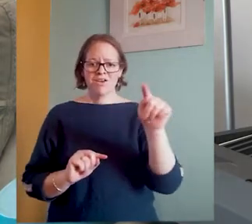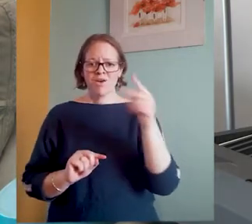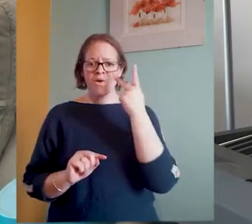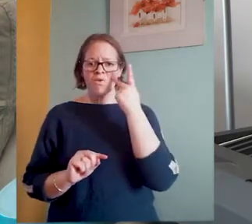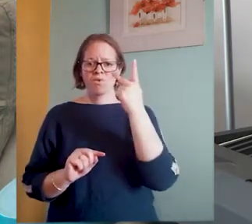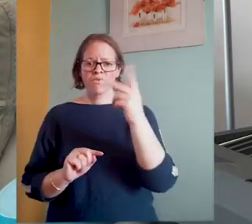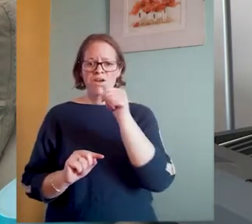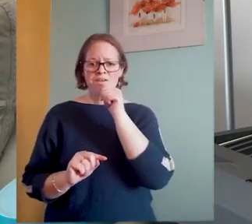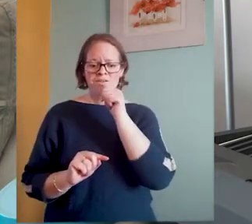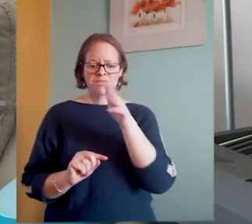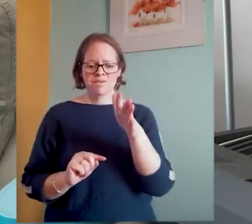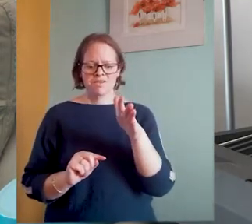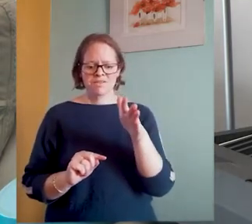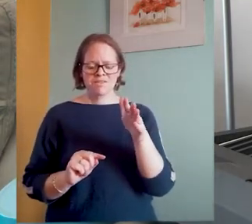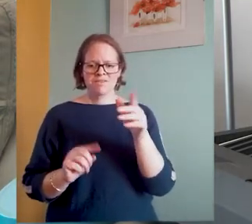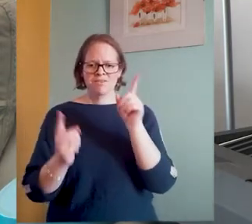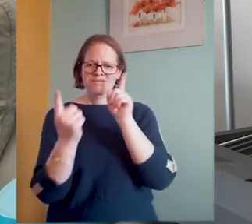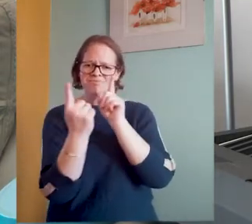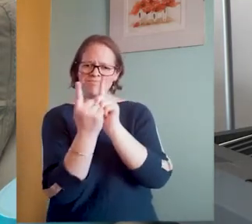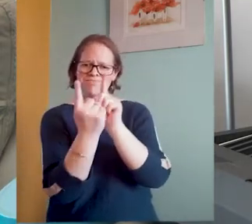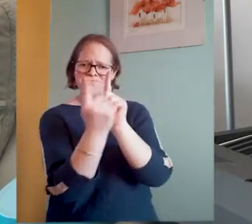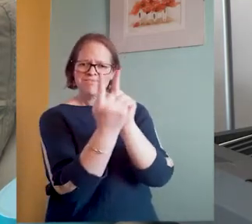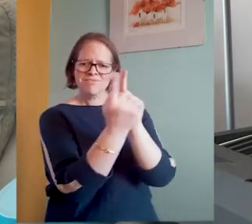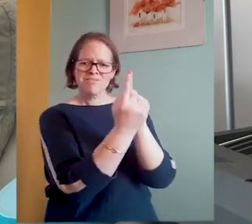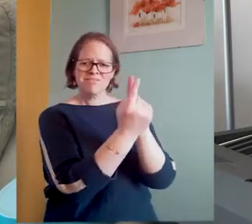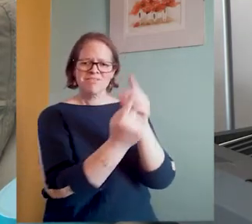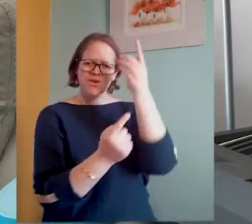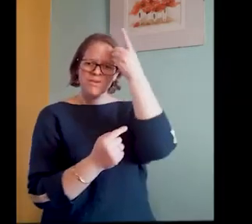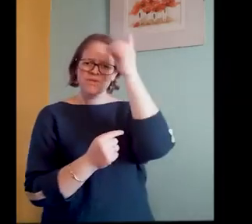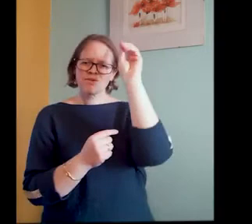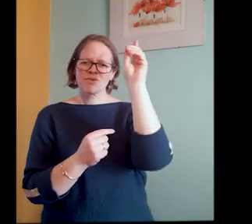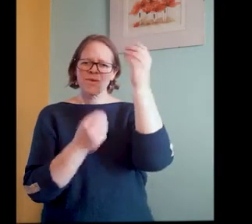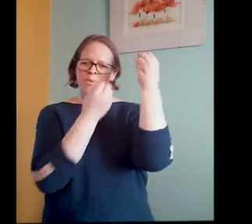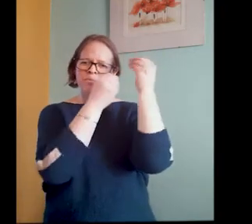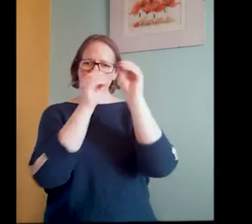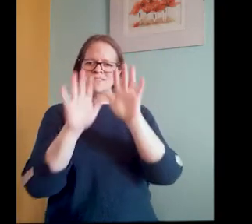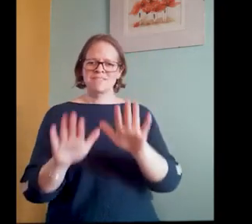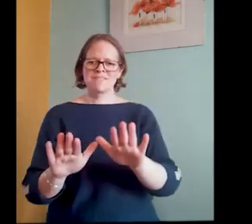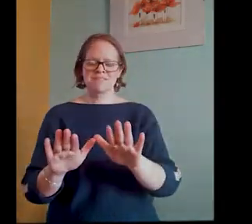J'espère vous revoir tous très bientôt et en pleine forme. Que Dieu vous bénisse.